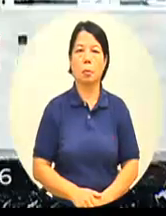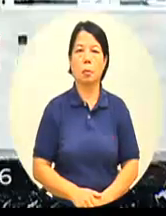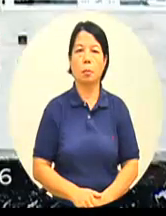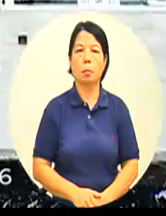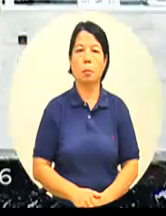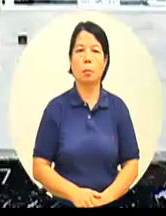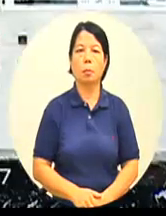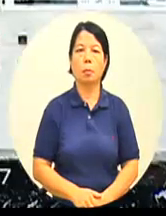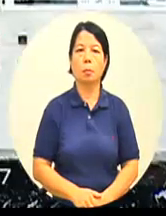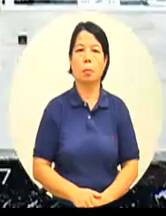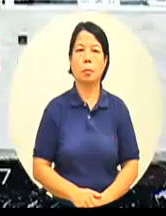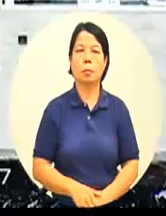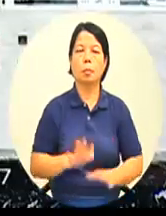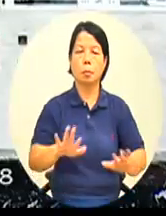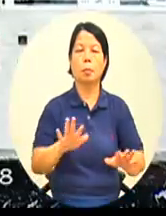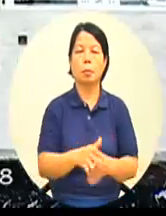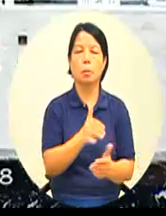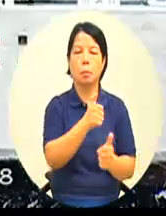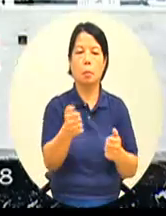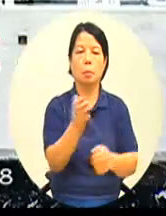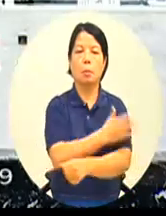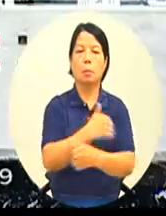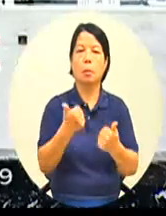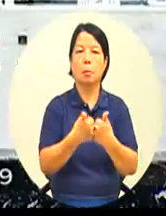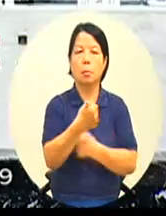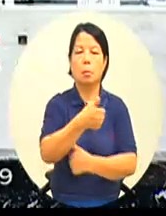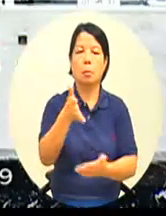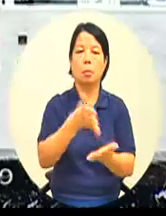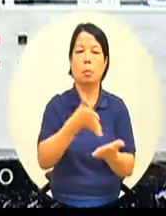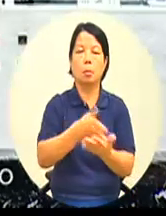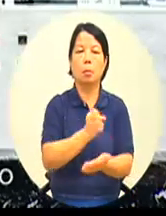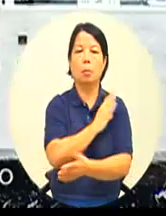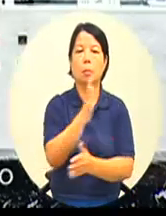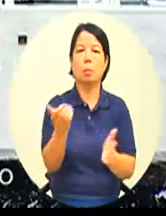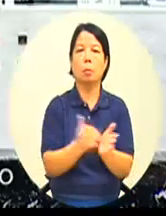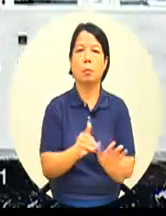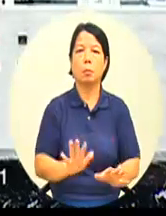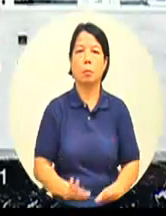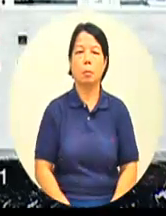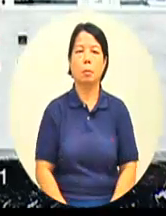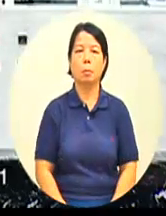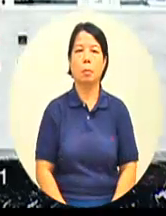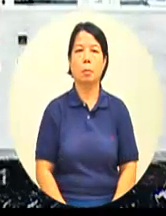了 ，OK， 好，好，谢谢陈议员的执行。